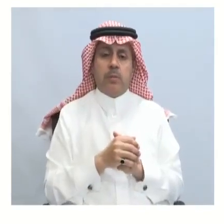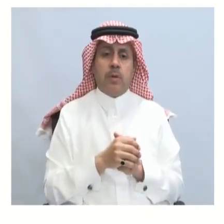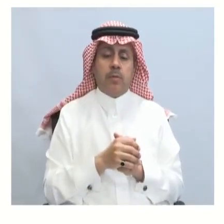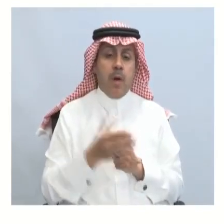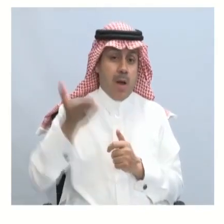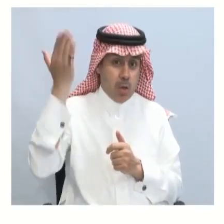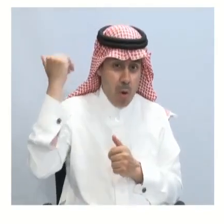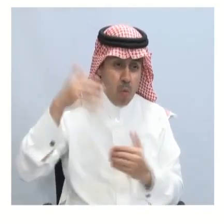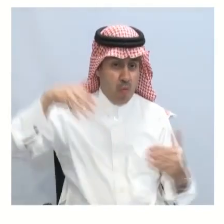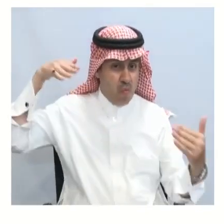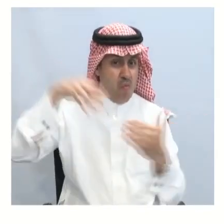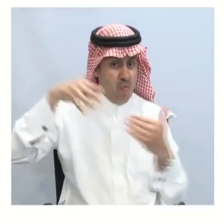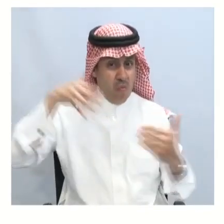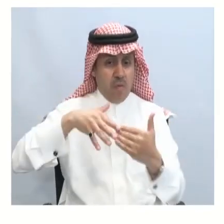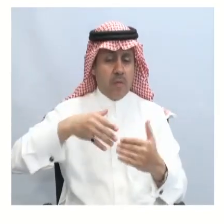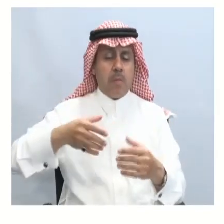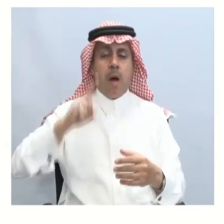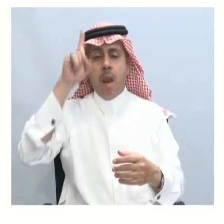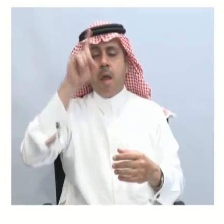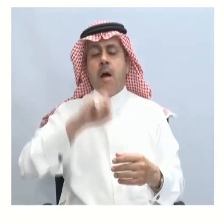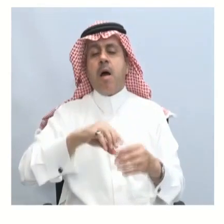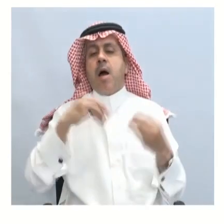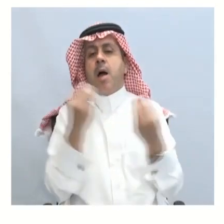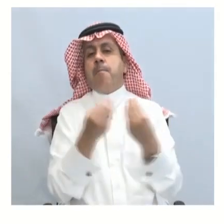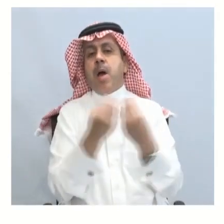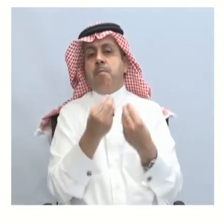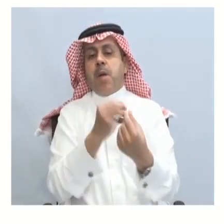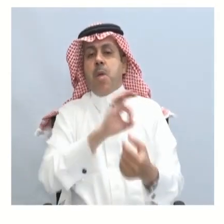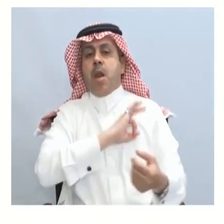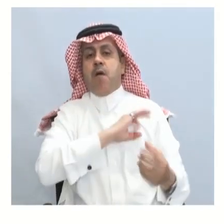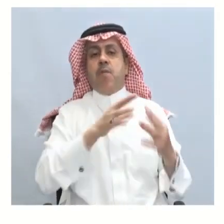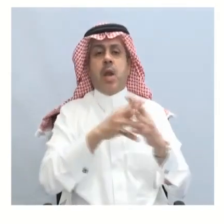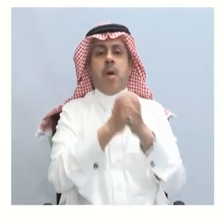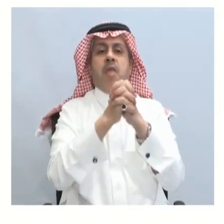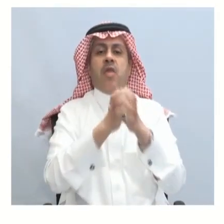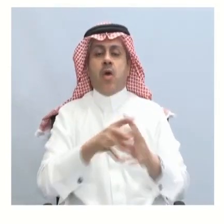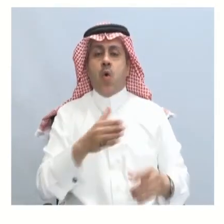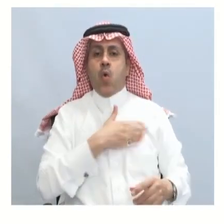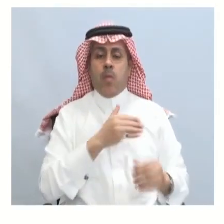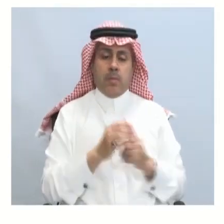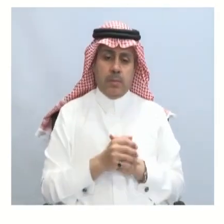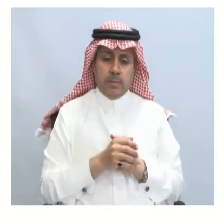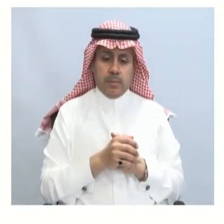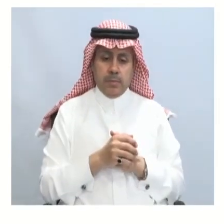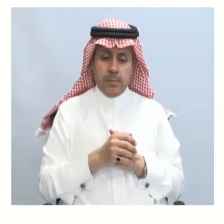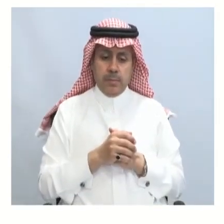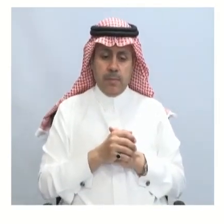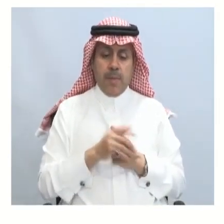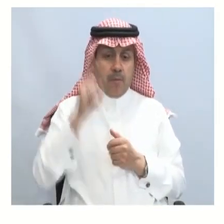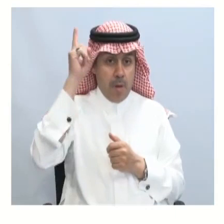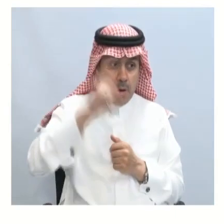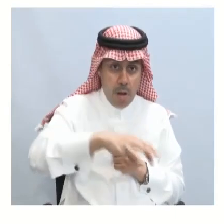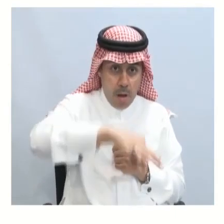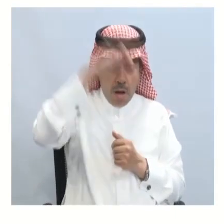قلوبكم فاصبحتم بنعمته اخوانا ثم قال الله وكنتم على شفا حفره من النار فانقذكم